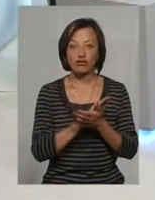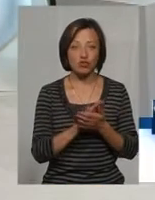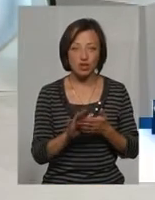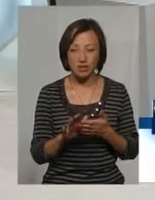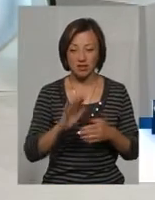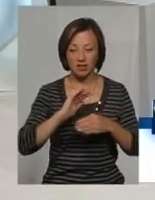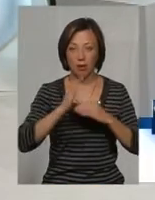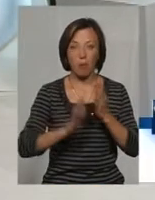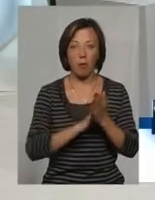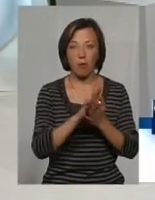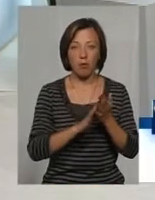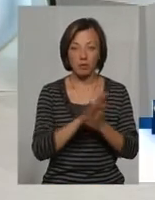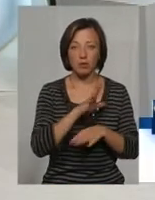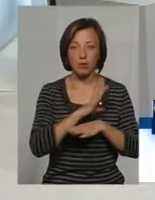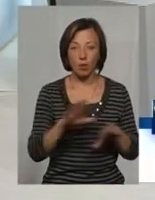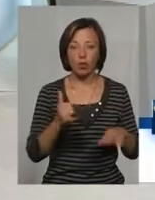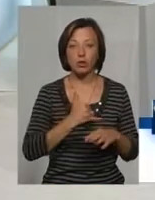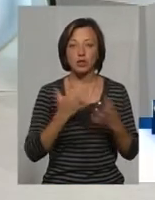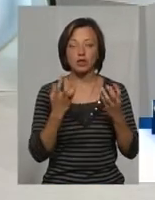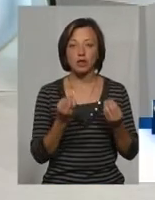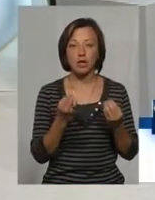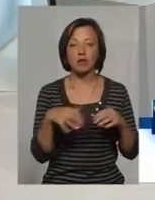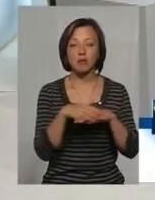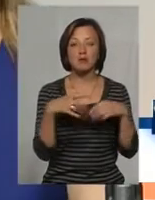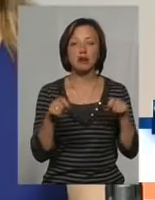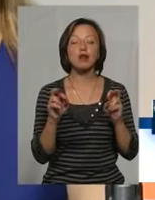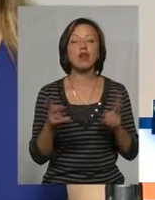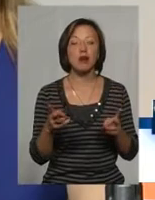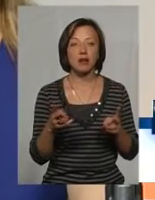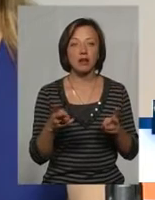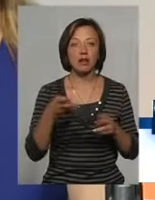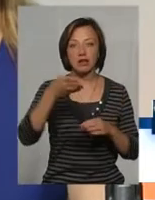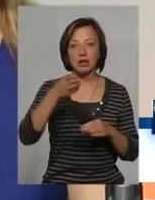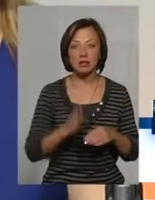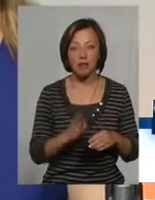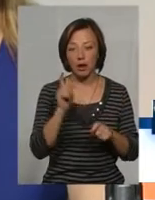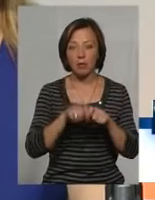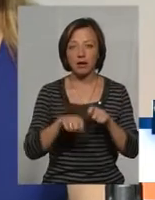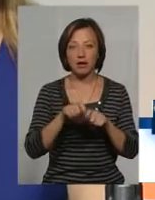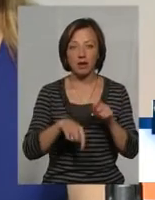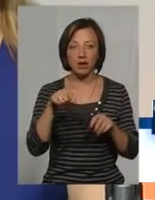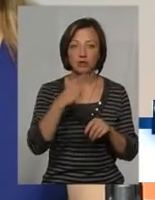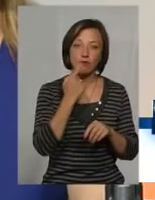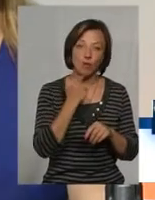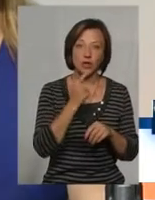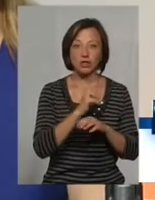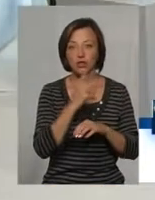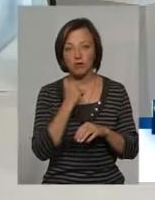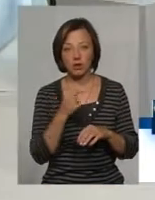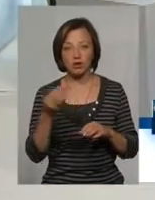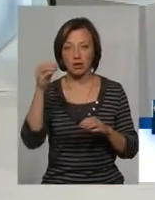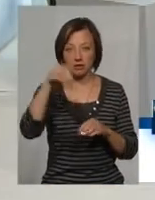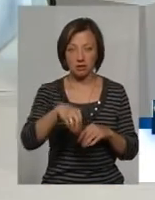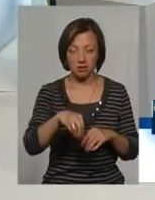воно не було оброблено, а в нас ще люблять так на базарі, як – надрізають, перевіряють там червоний, не червоний, і потім